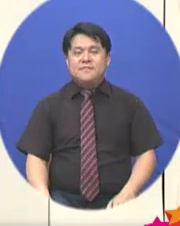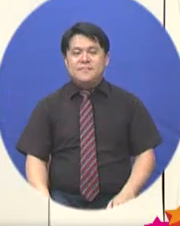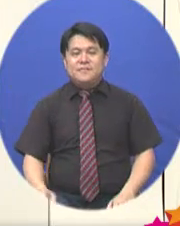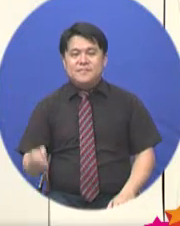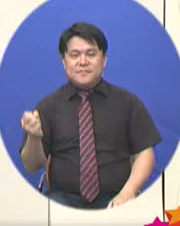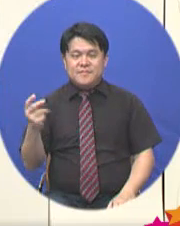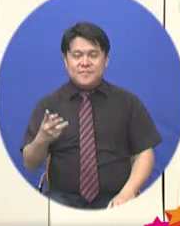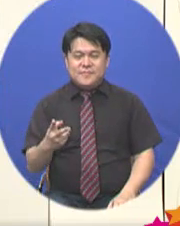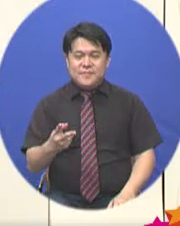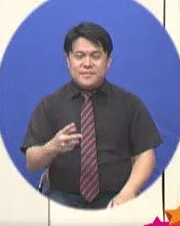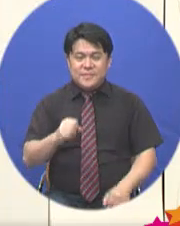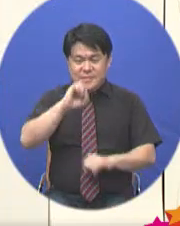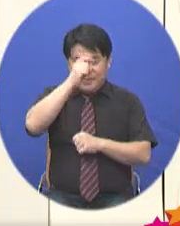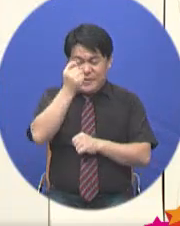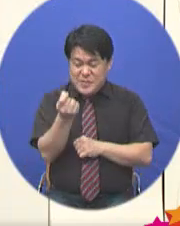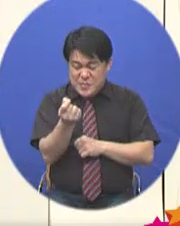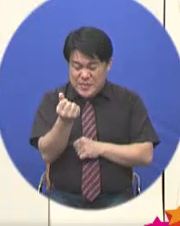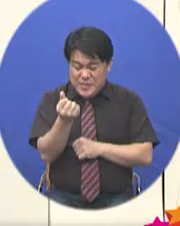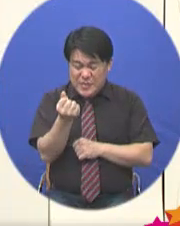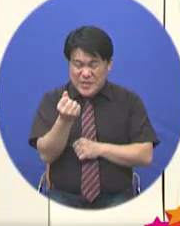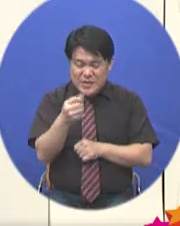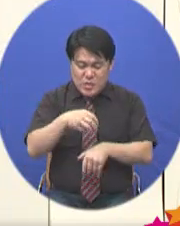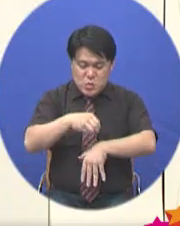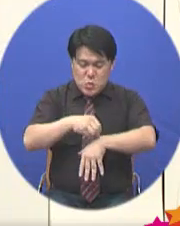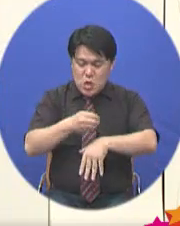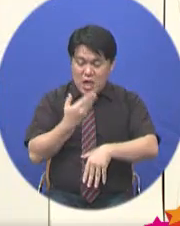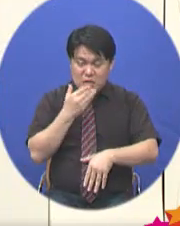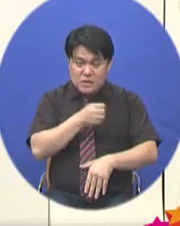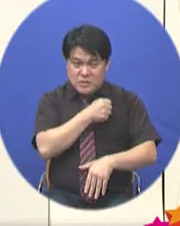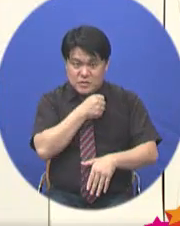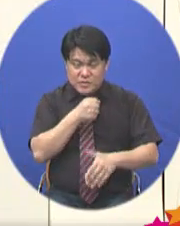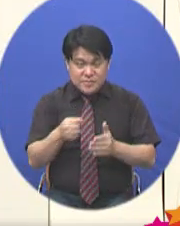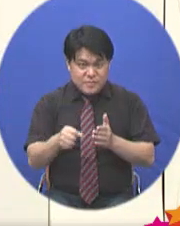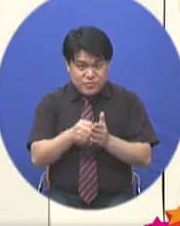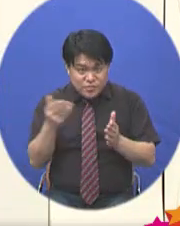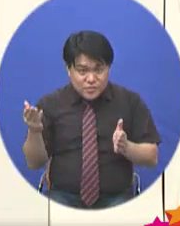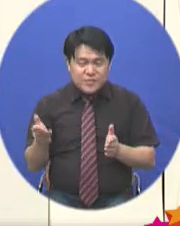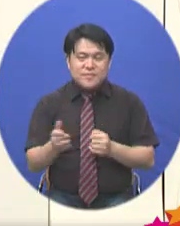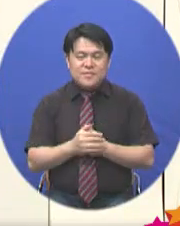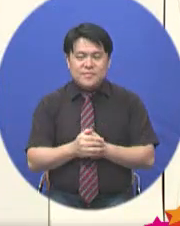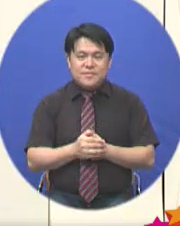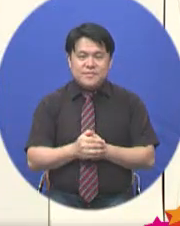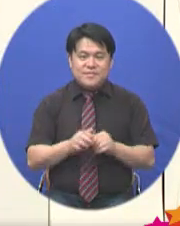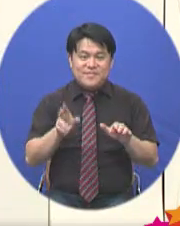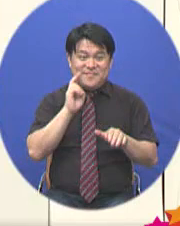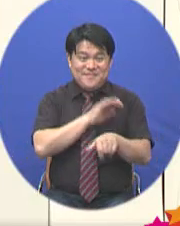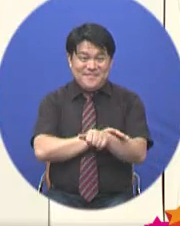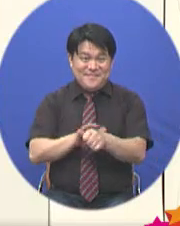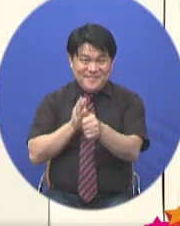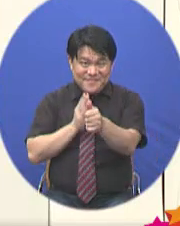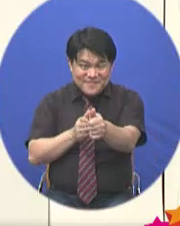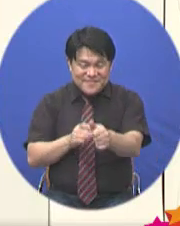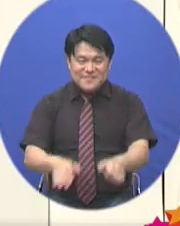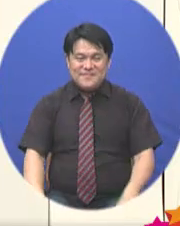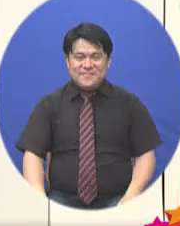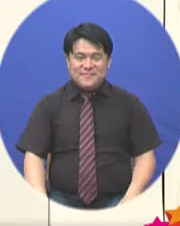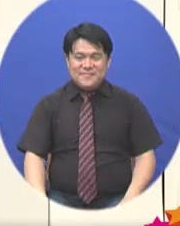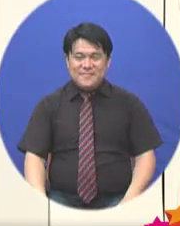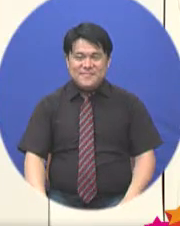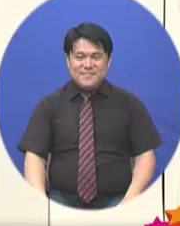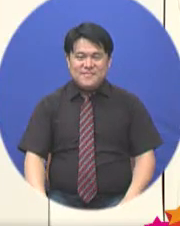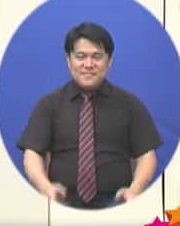세발낙지. 우리나라 아니, 가요로도 유명한 곳이야. 아, 그래요? 네. 자, 오늘 잘 불러주시기 바랍니다. 네.